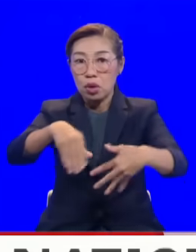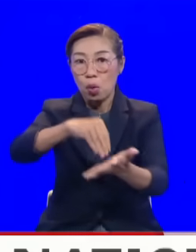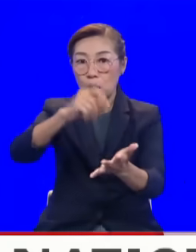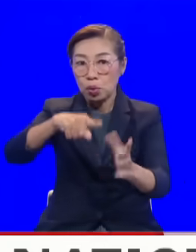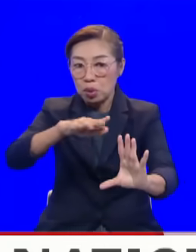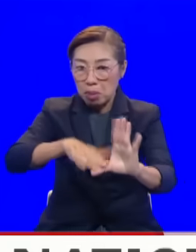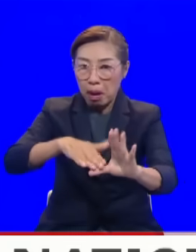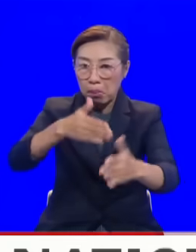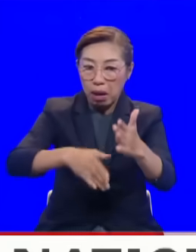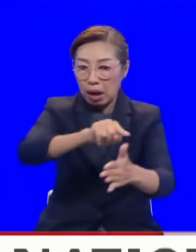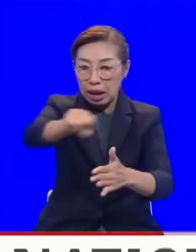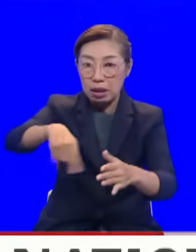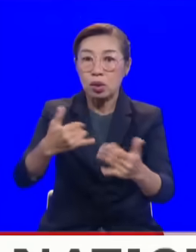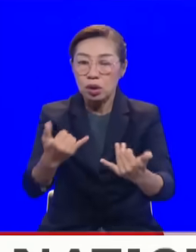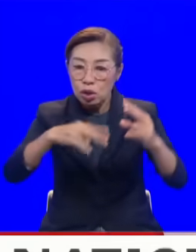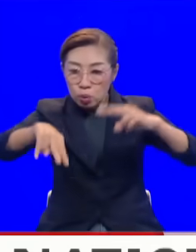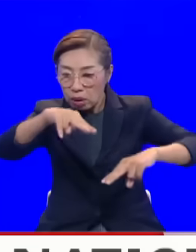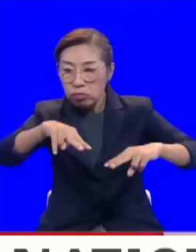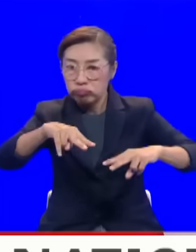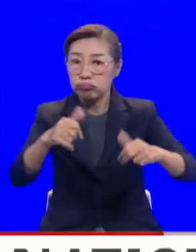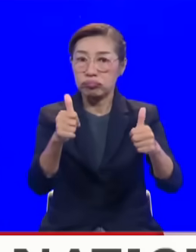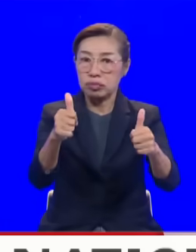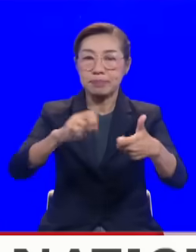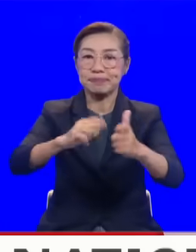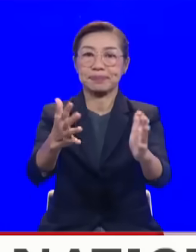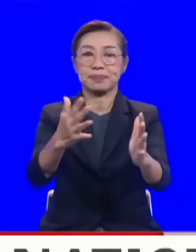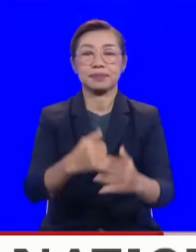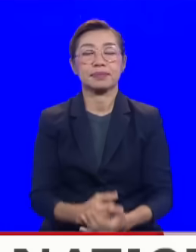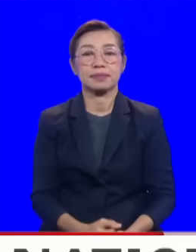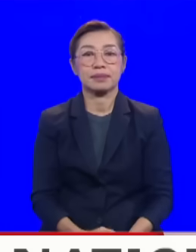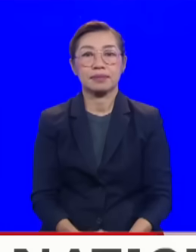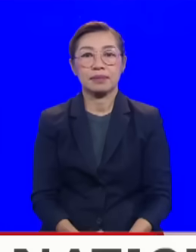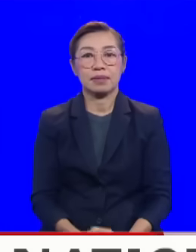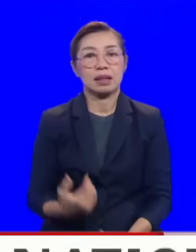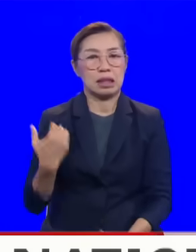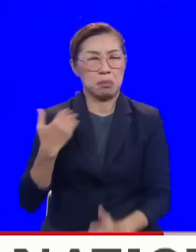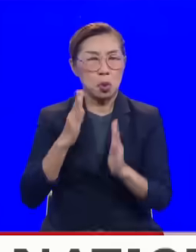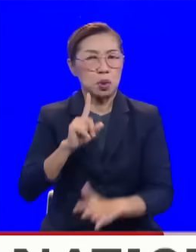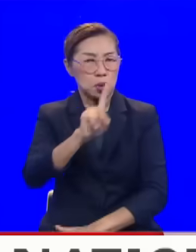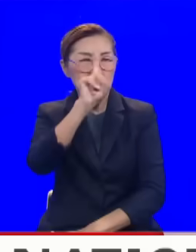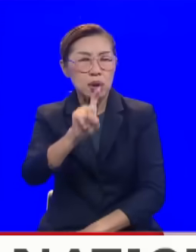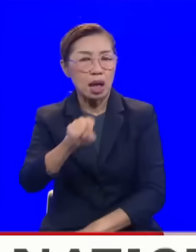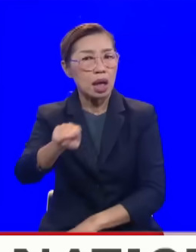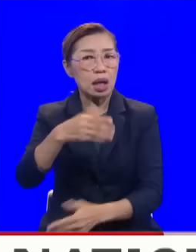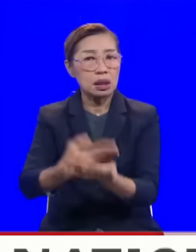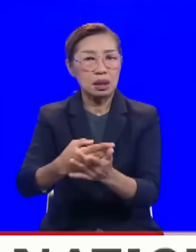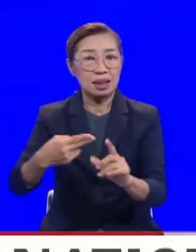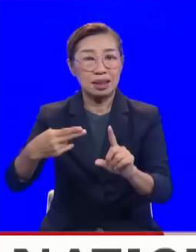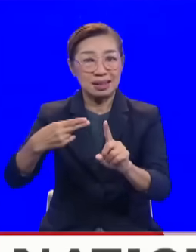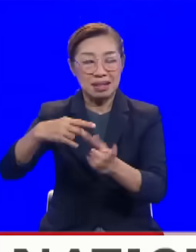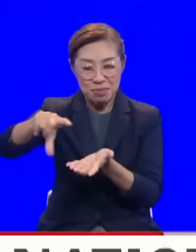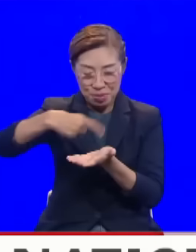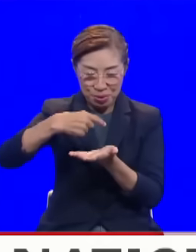นซึ่งในขณะนี้อยู่ในสถานการณ์ที่ปกติครับ ส่วนที่มีถามเนี่ยเอ๊ะแล้วคนจะเอาดิจิตอลไปถึงร้านปุ๊บ